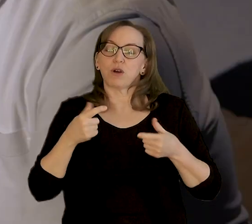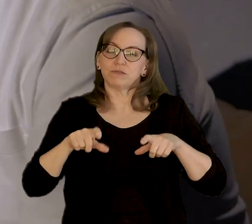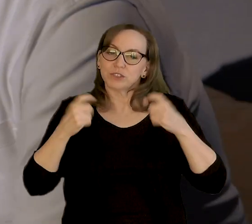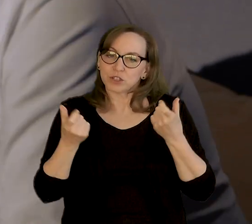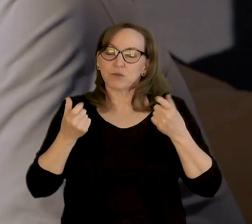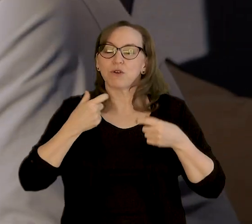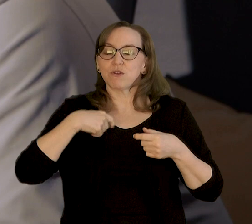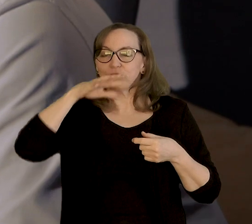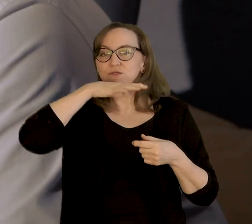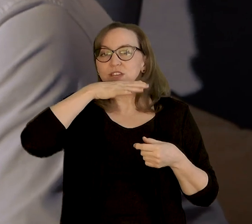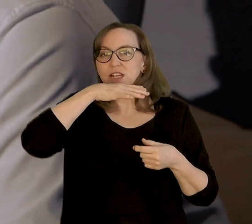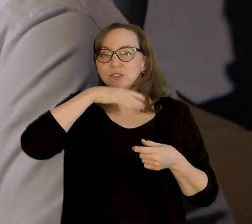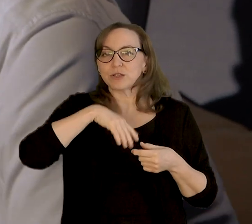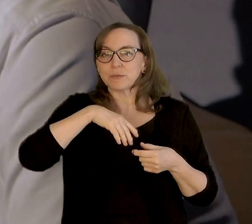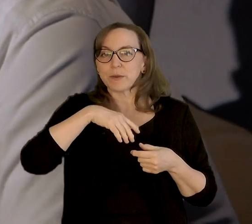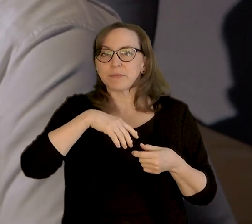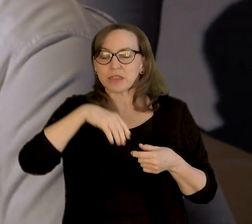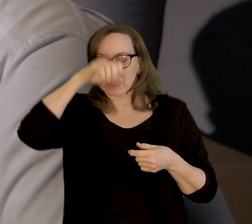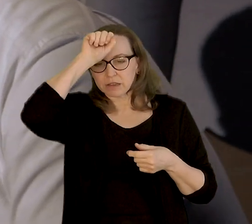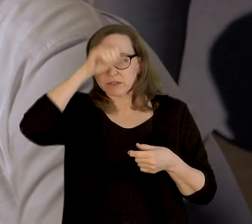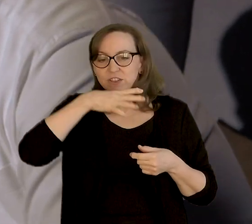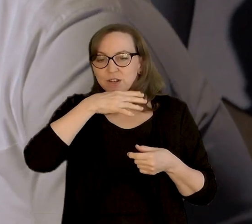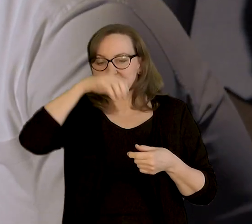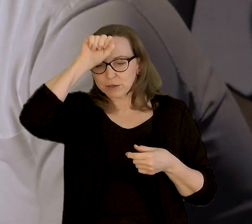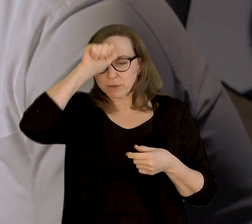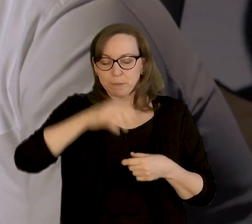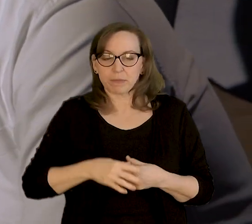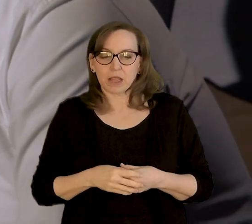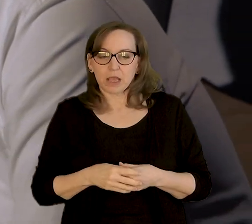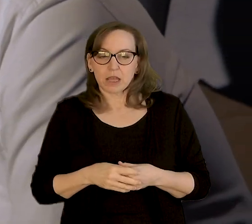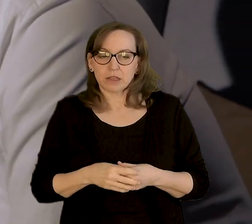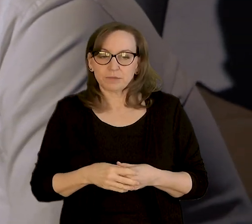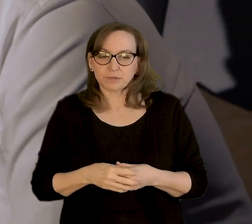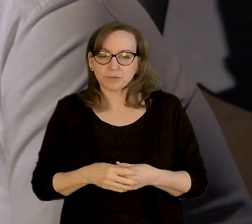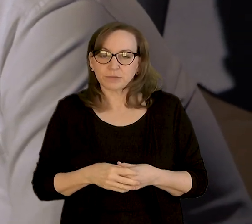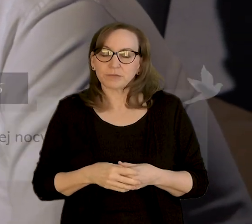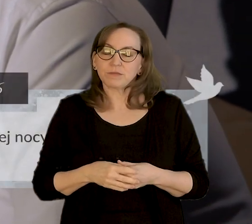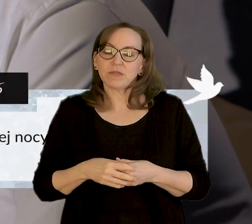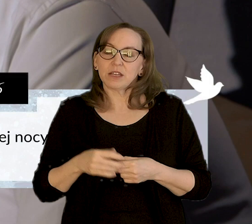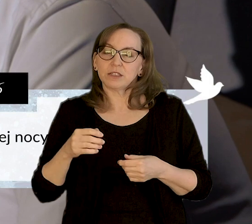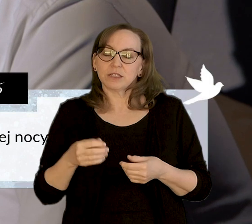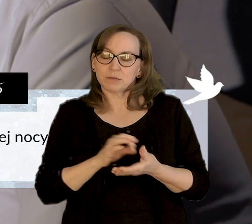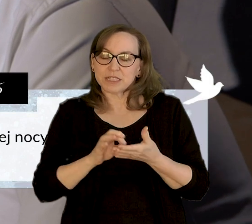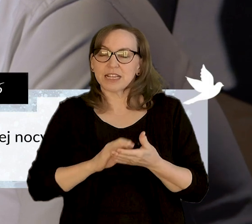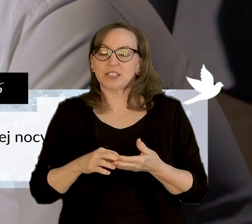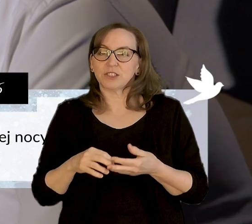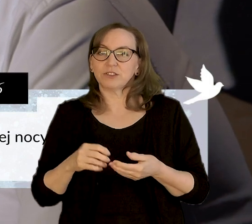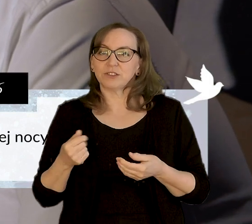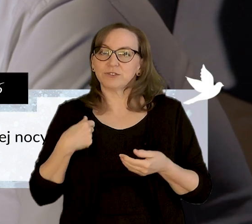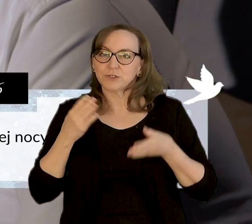napisał tak w swoim pierwszym liście do Koryntian w 11 rozdziale od 23